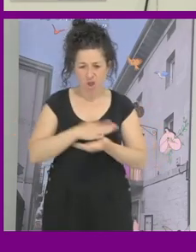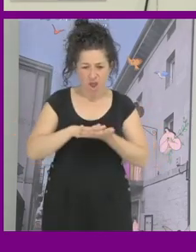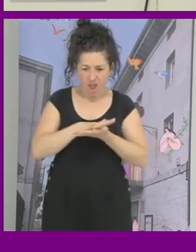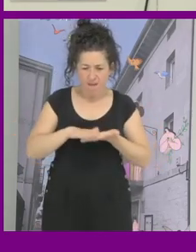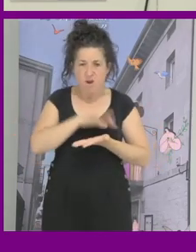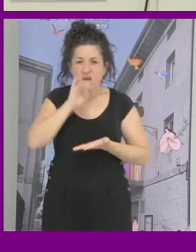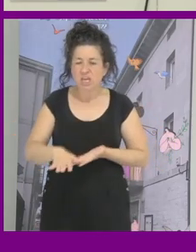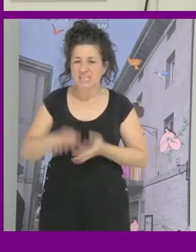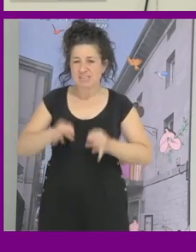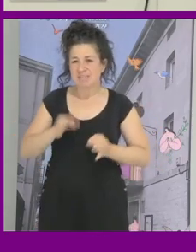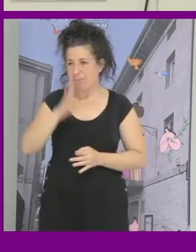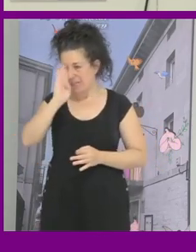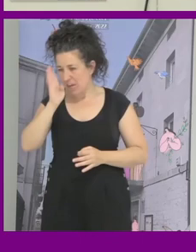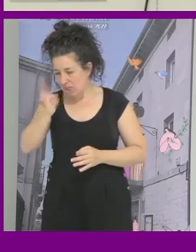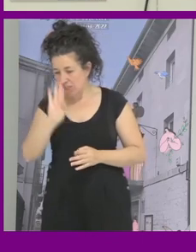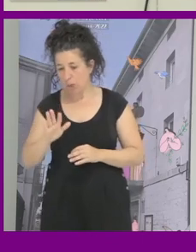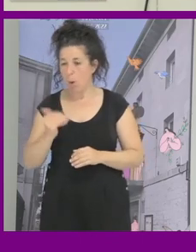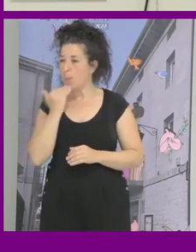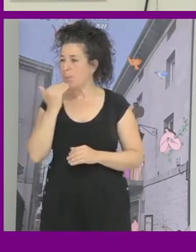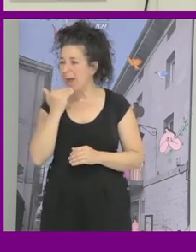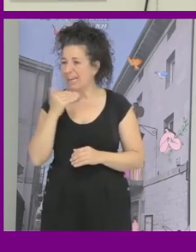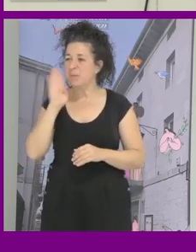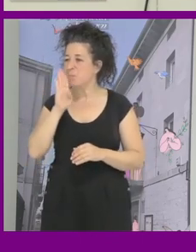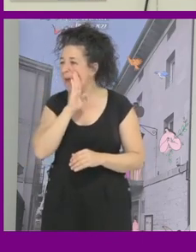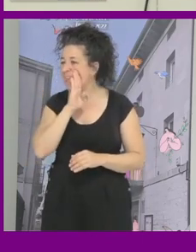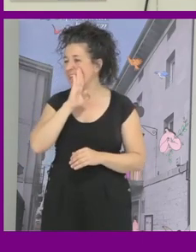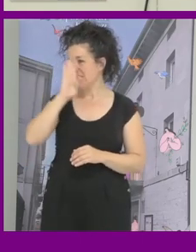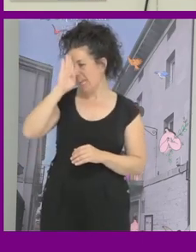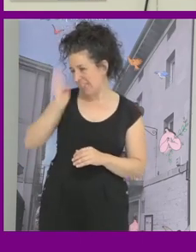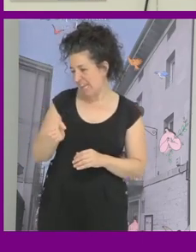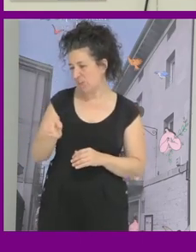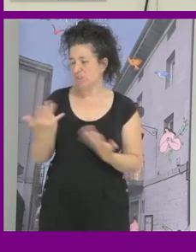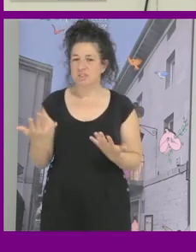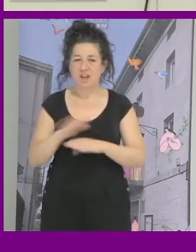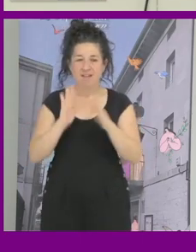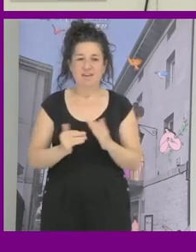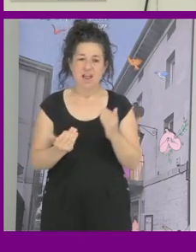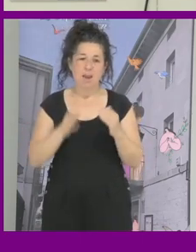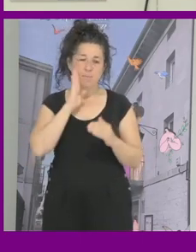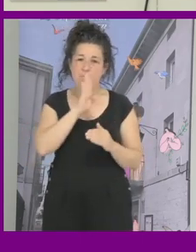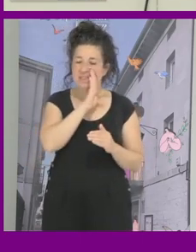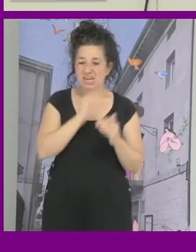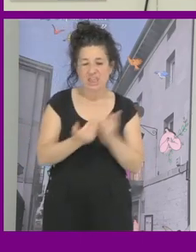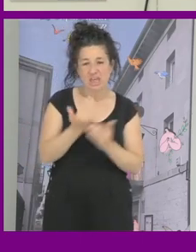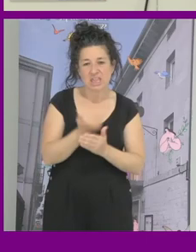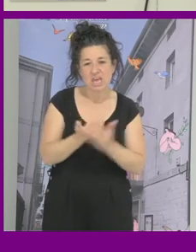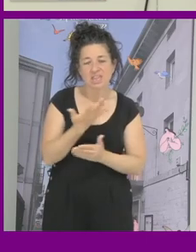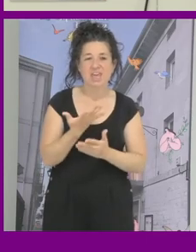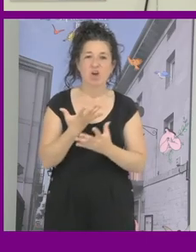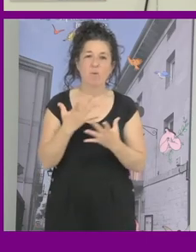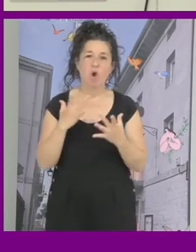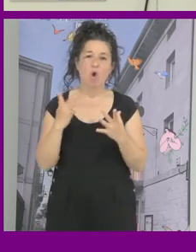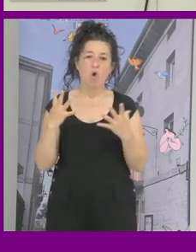heteroekin, ez? Parkeko amatxu heteroekin. Orduan, bueno, eguneroko amatasuna egunerokoan, boioen artean hitz egitea